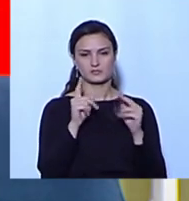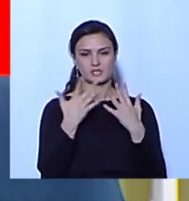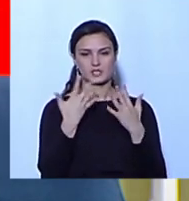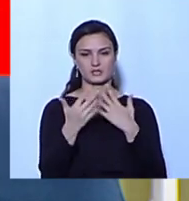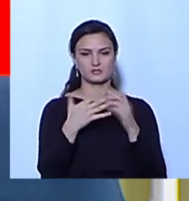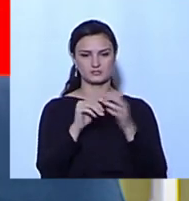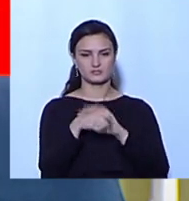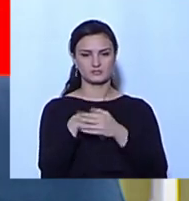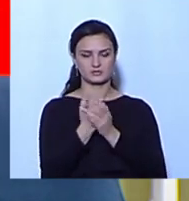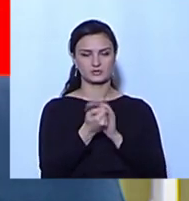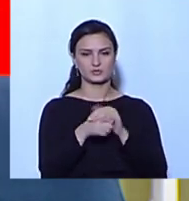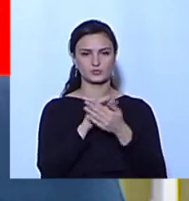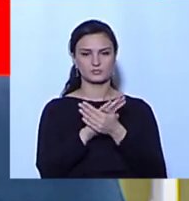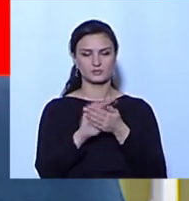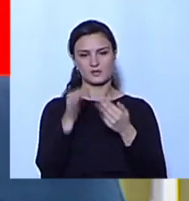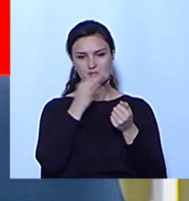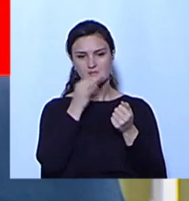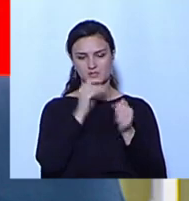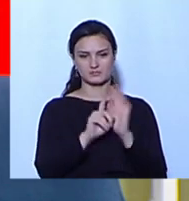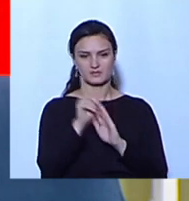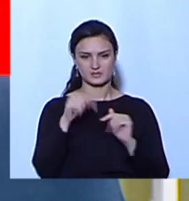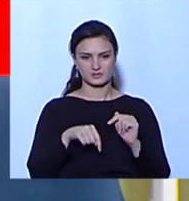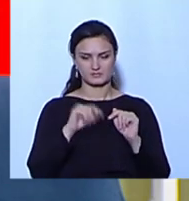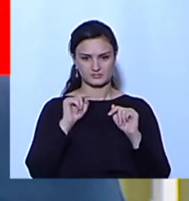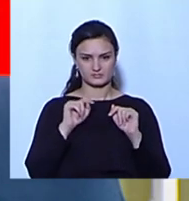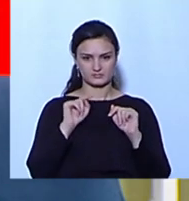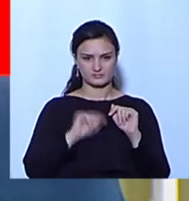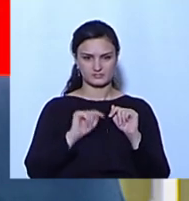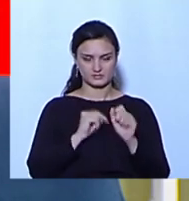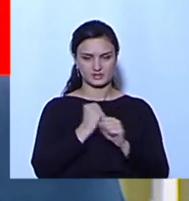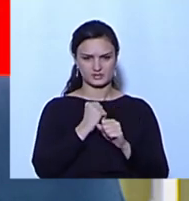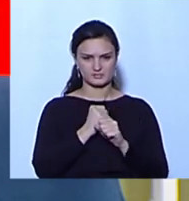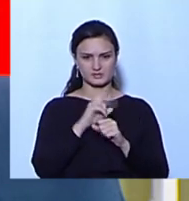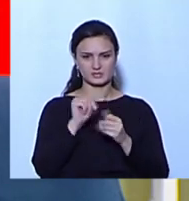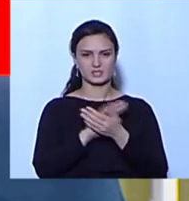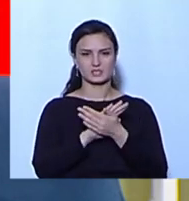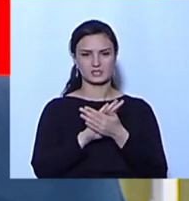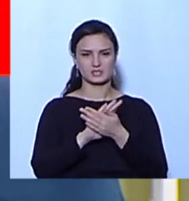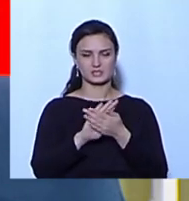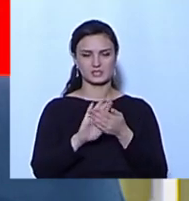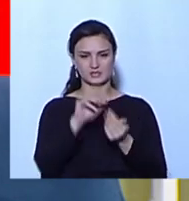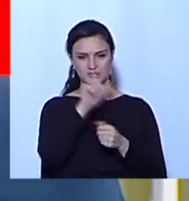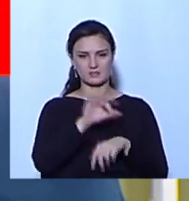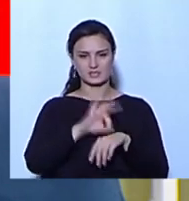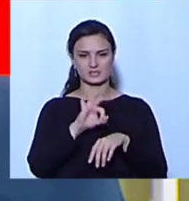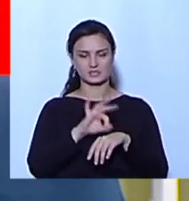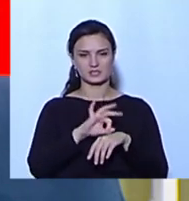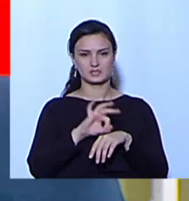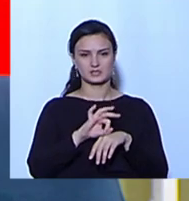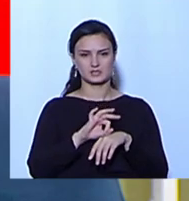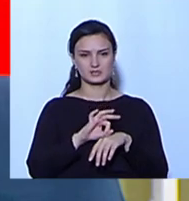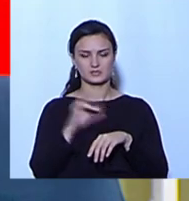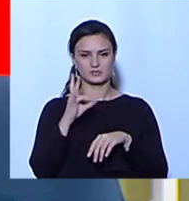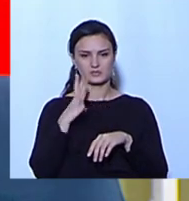ჰიგიენა, მანამ, სანამ დავიწყებთ კათეტერის მოვლას, და ჰიგიენა, პაციენტის ჰიგიენა, რომელიც